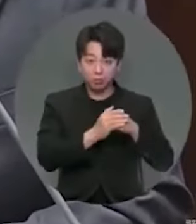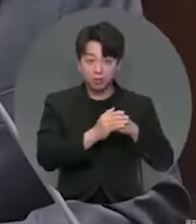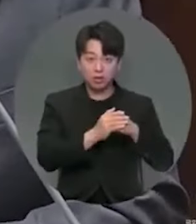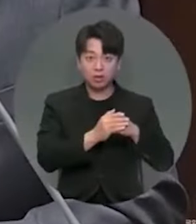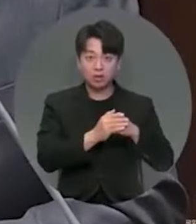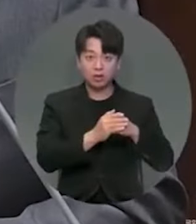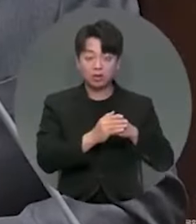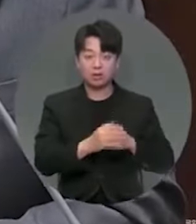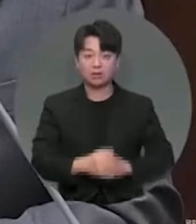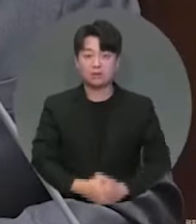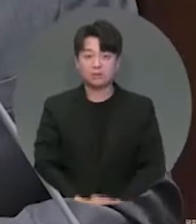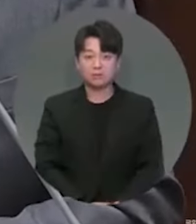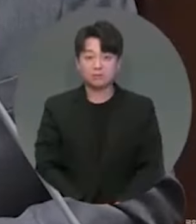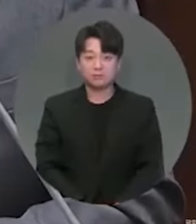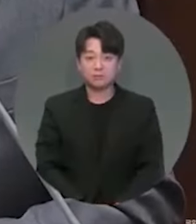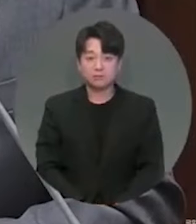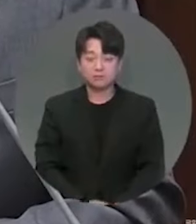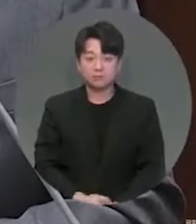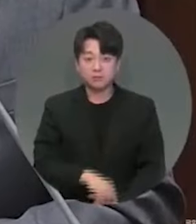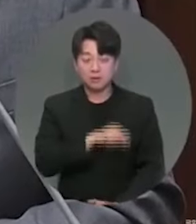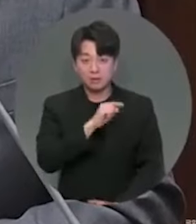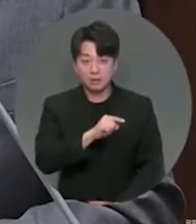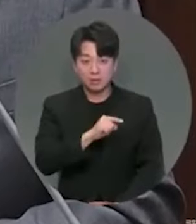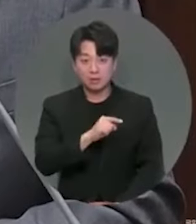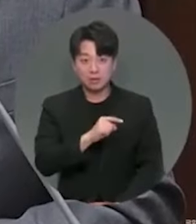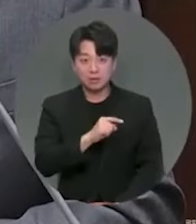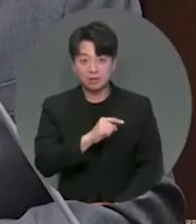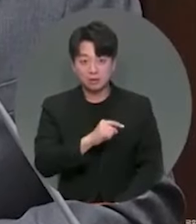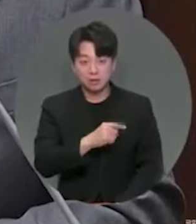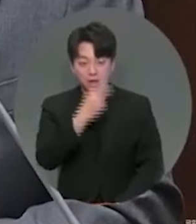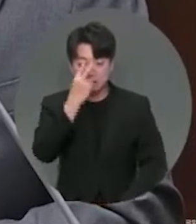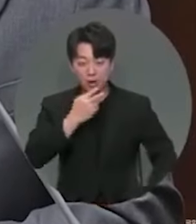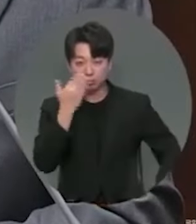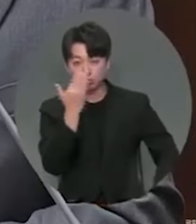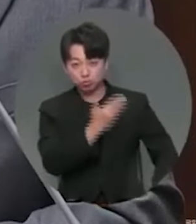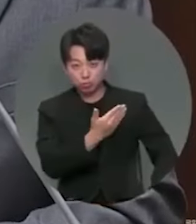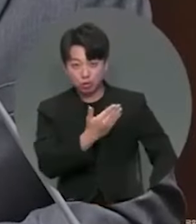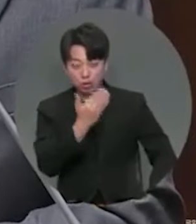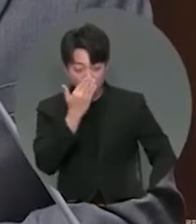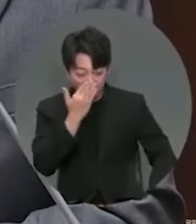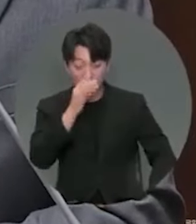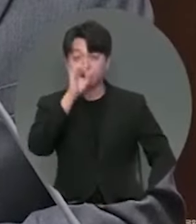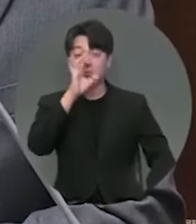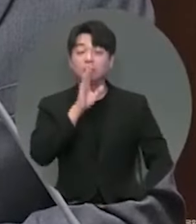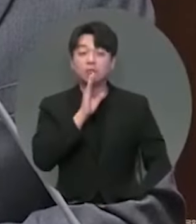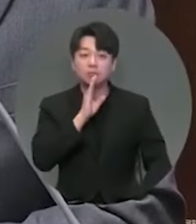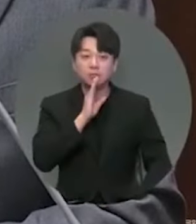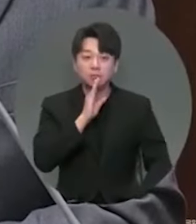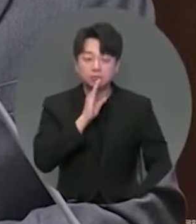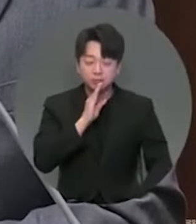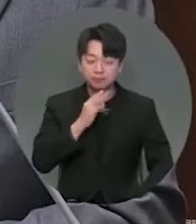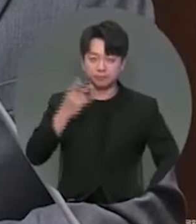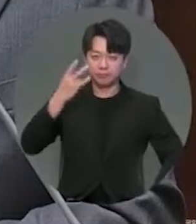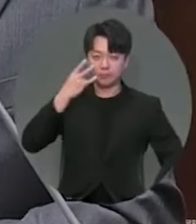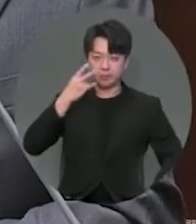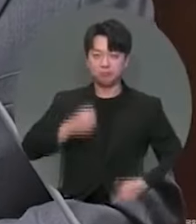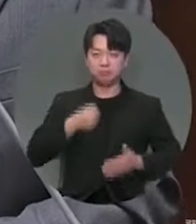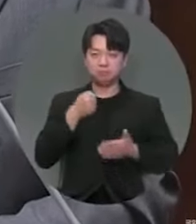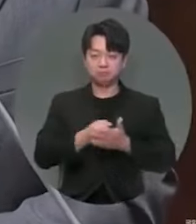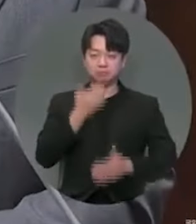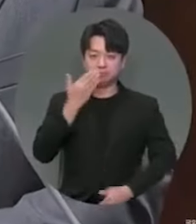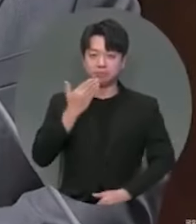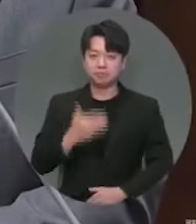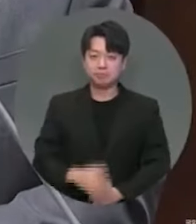대통령이라고 하더라도 거기에 굴복하면은 절대 안 됩니다. 그럴 각오가 되어 있습니까? 예, 알겠습니다. 앞으로